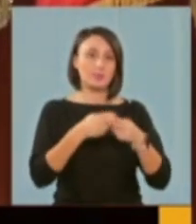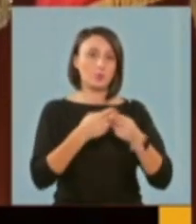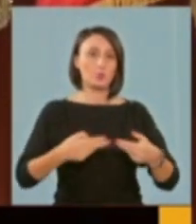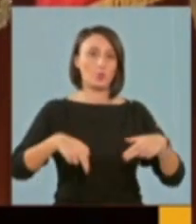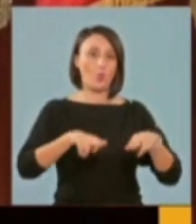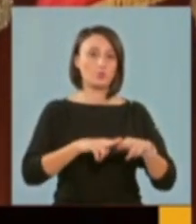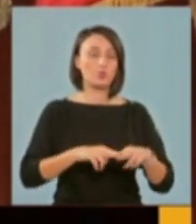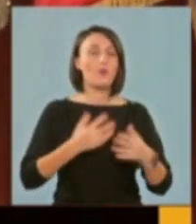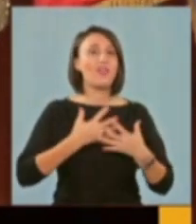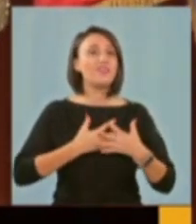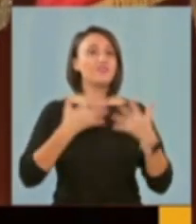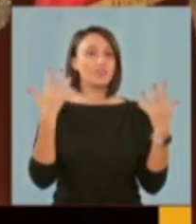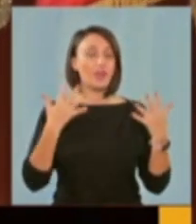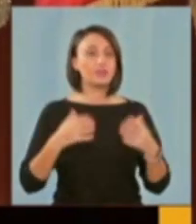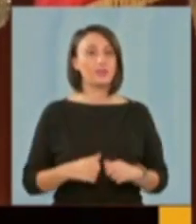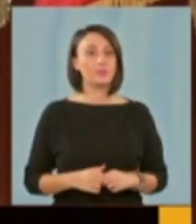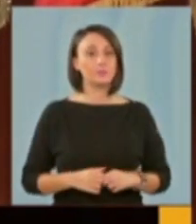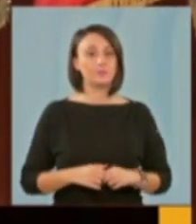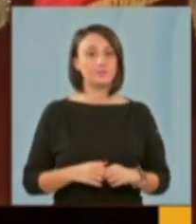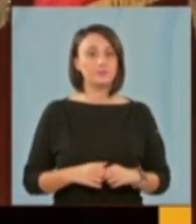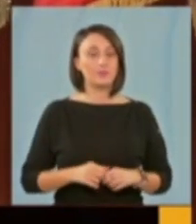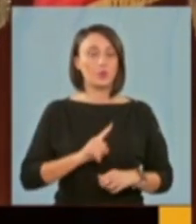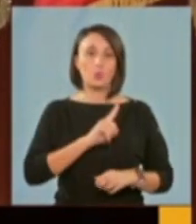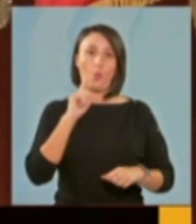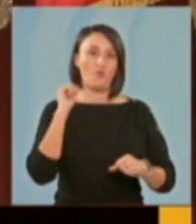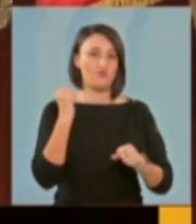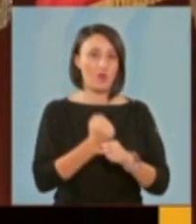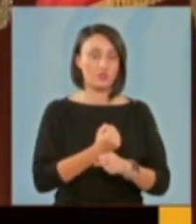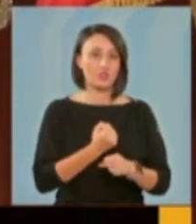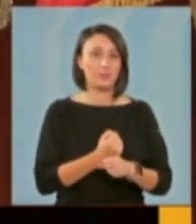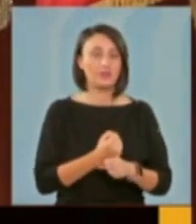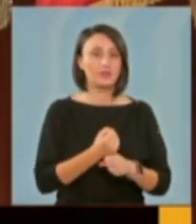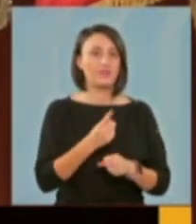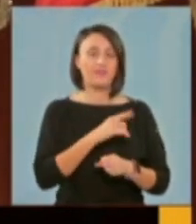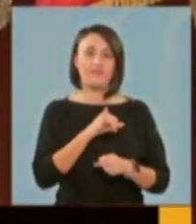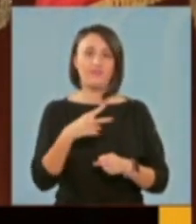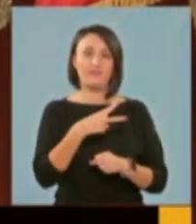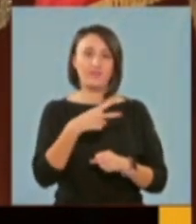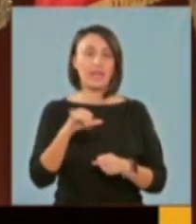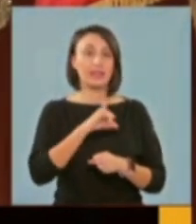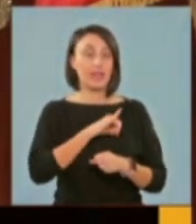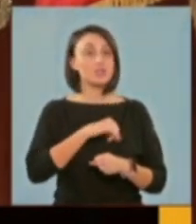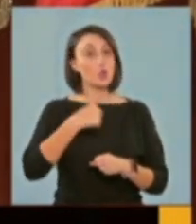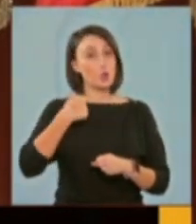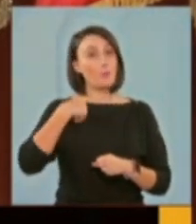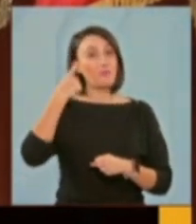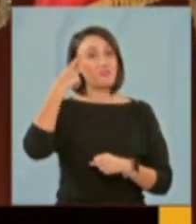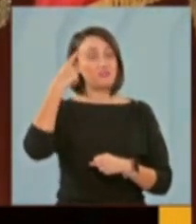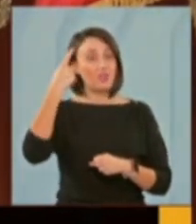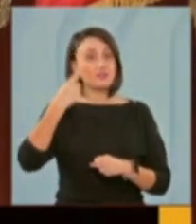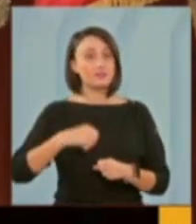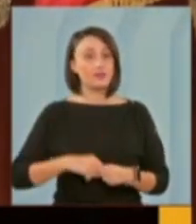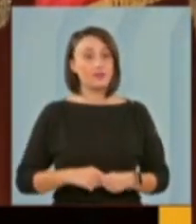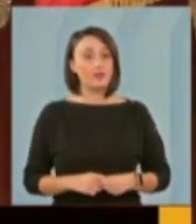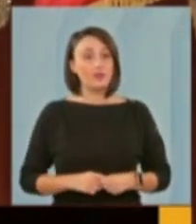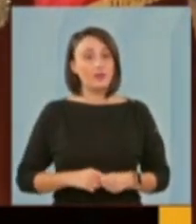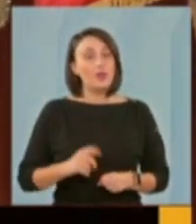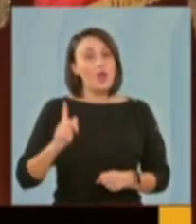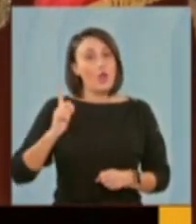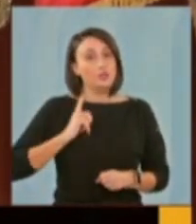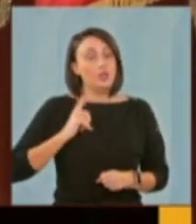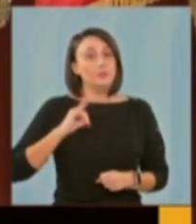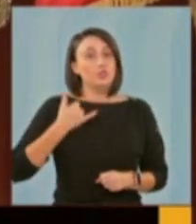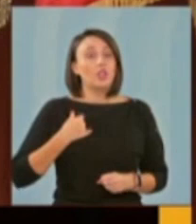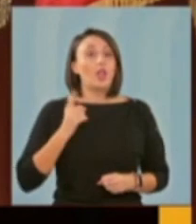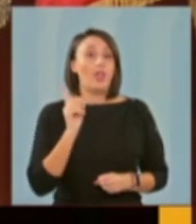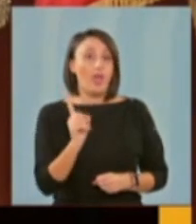nostru. Evident că nu o facem dezinteresat, eu mă gândesc că ne așteptăm și